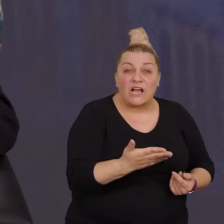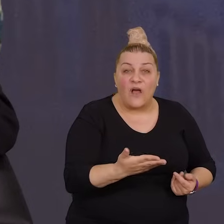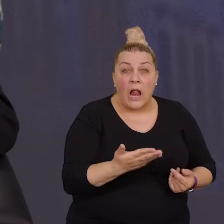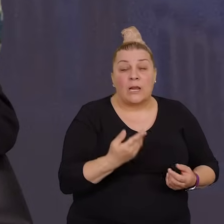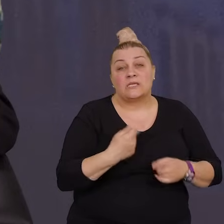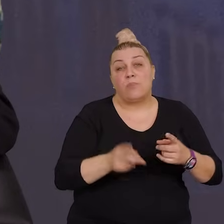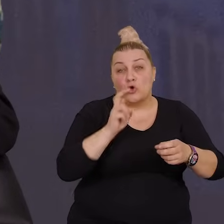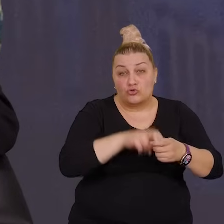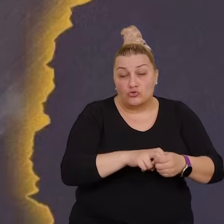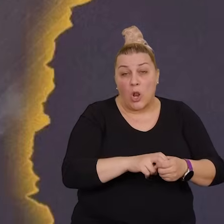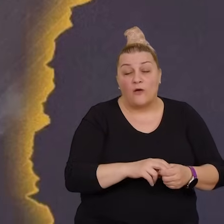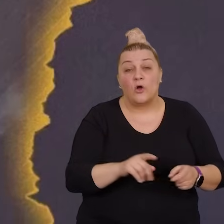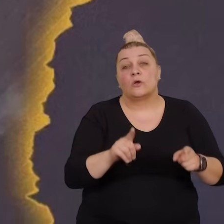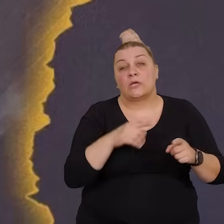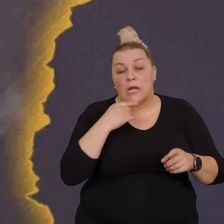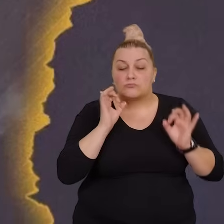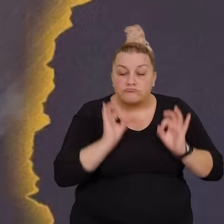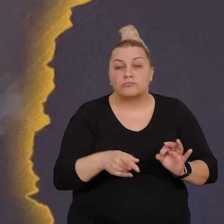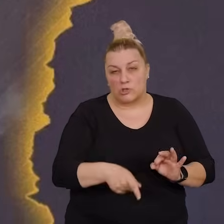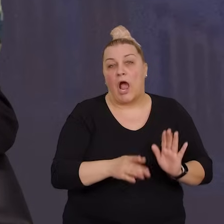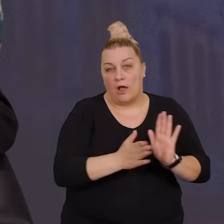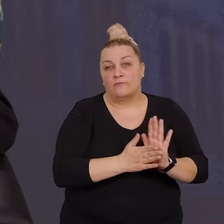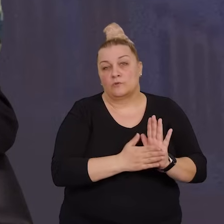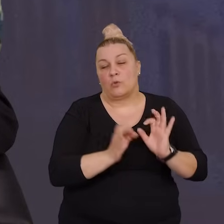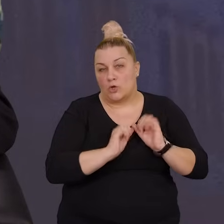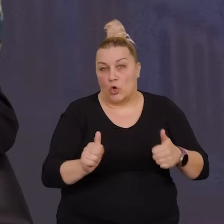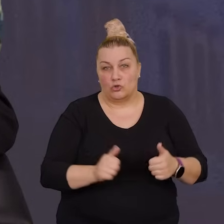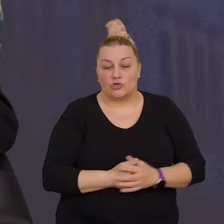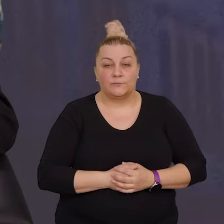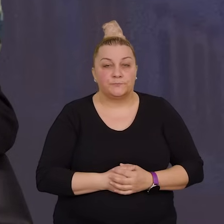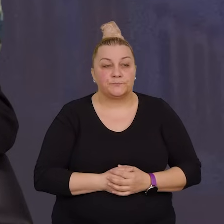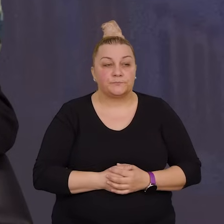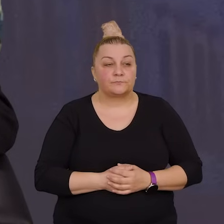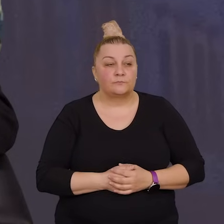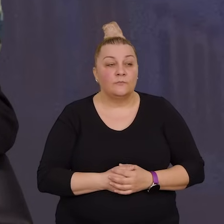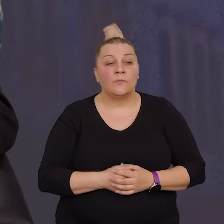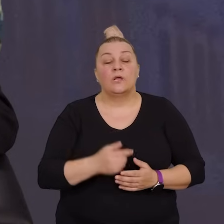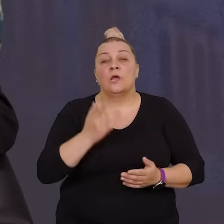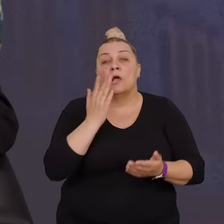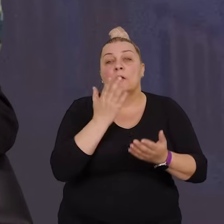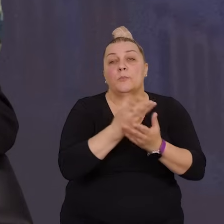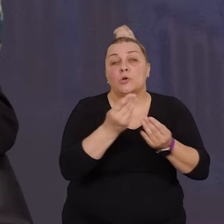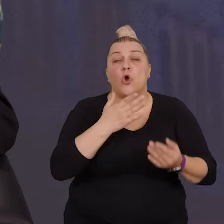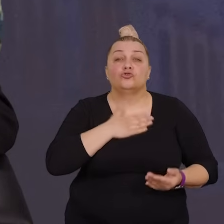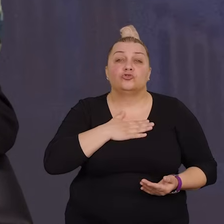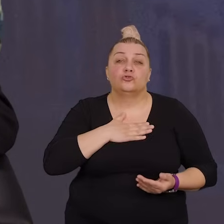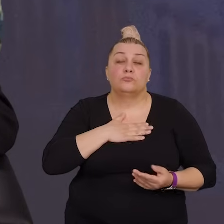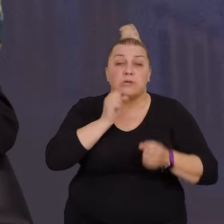je sudjelovao, a drugo rekli su pa to je to. Jako je radost viđen i omiljen čovjek u društvu sa hrvatskim